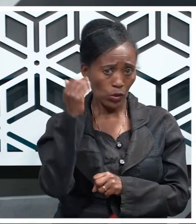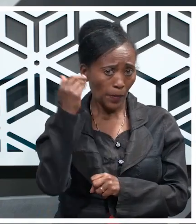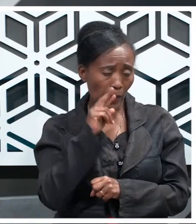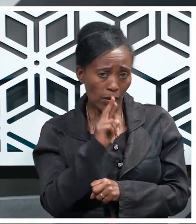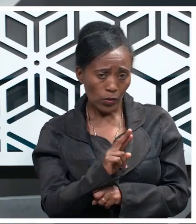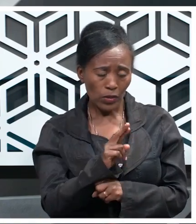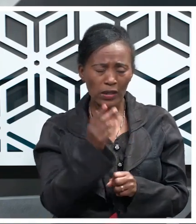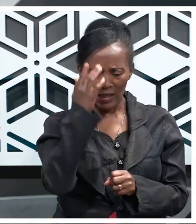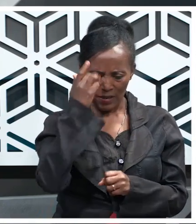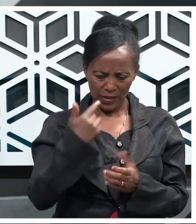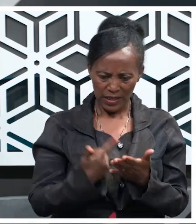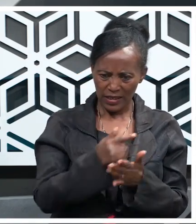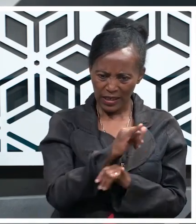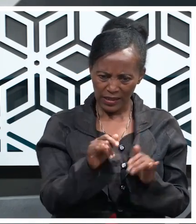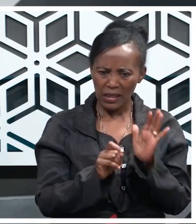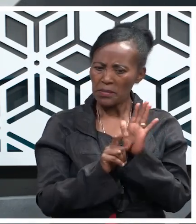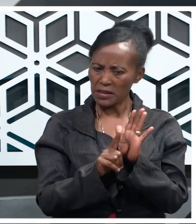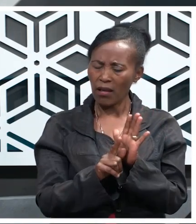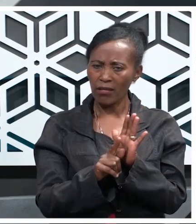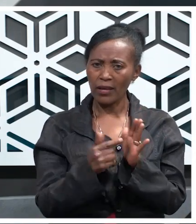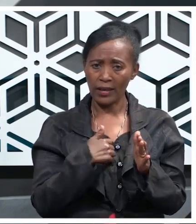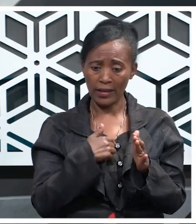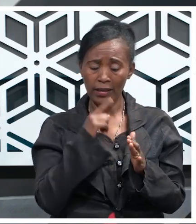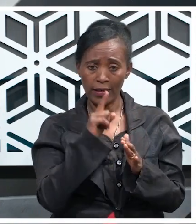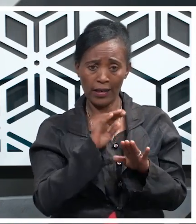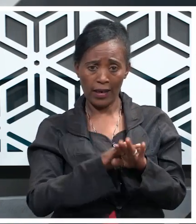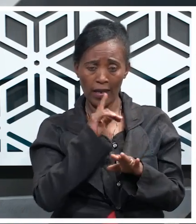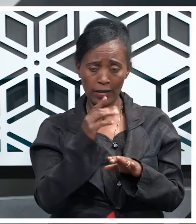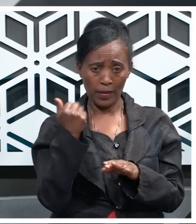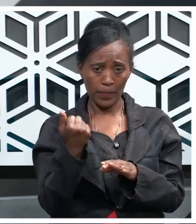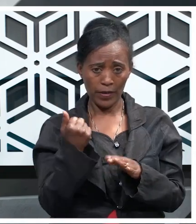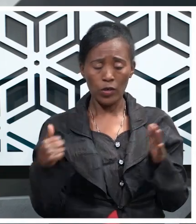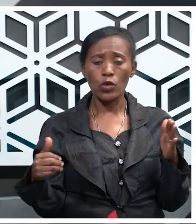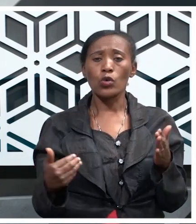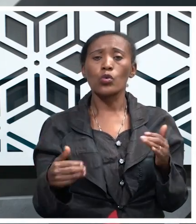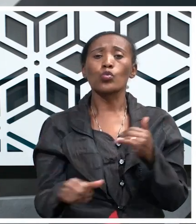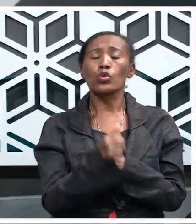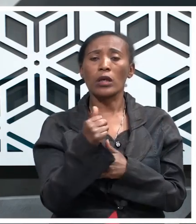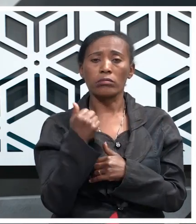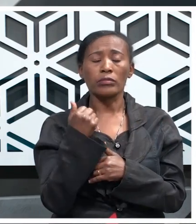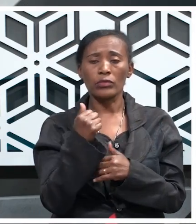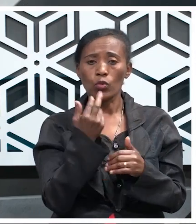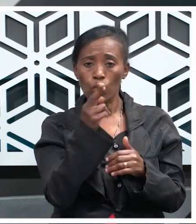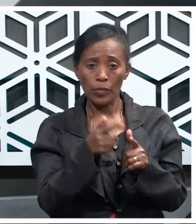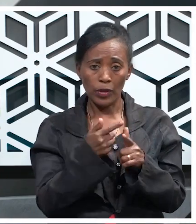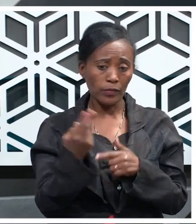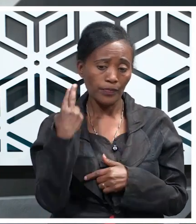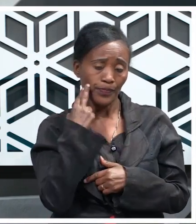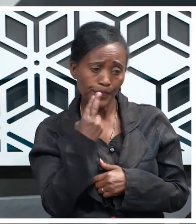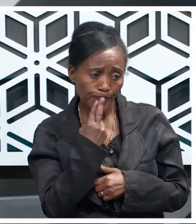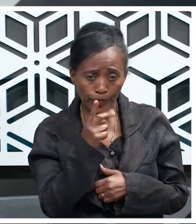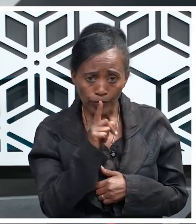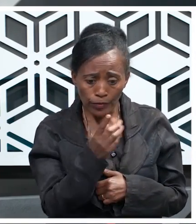ያሉኝ ዲሴብሎች ነበሩና ለምን እኔ ኮል እናንተ ኤግዛምፕል ሰምበሪ እግሩ ላይ ወይ እጁ ላይ ነበር ጉዳት ወይ ብላይንድ ቢሆን ነው ወይ